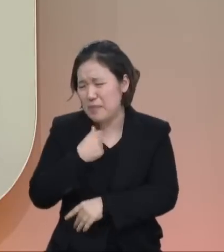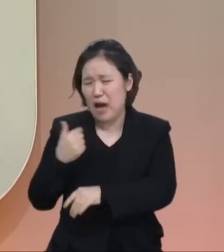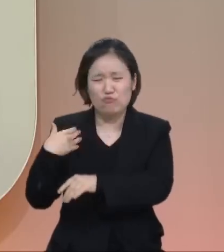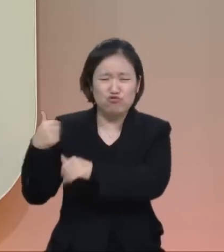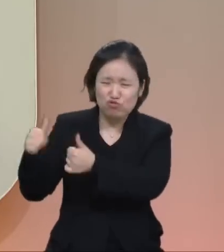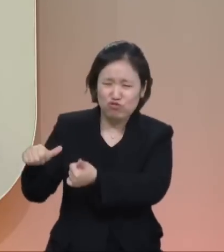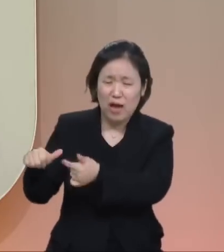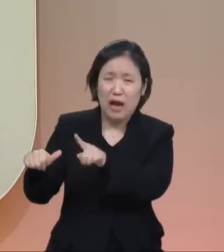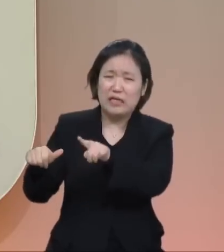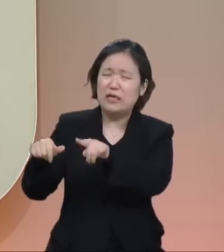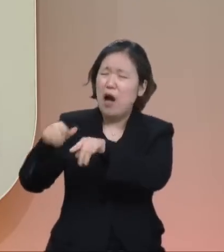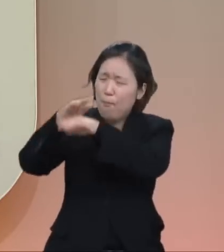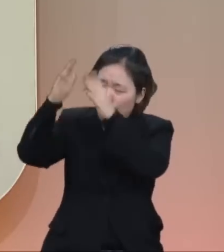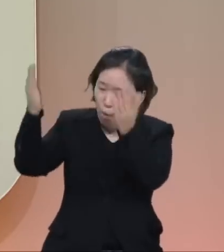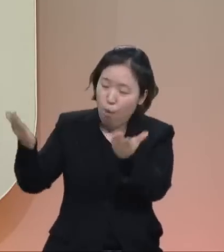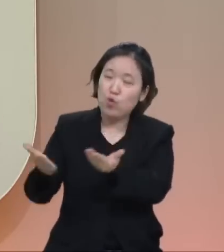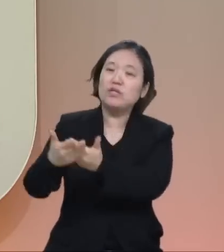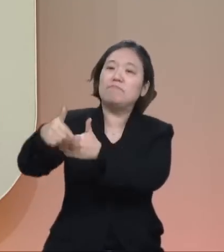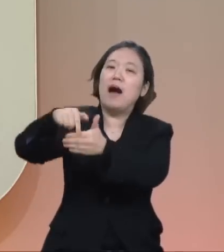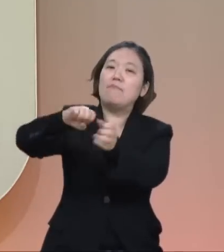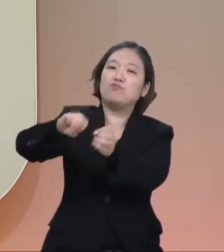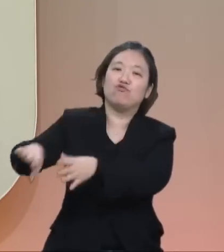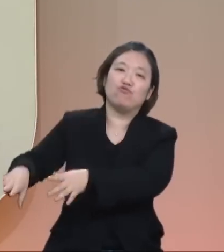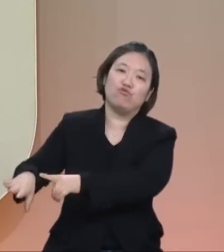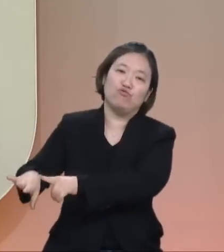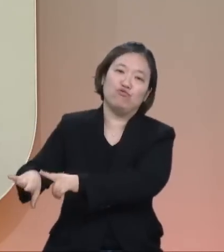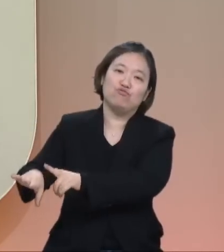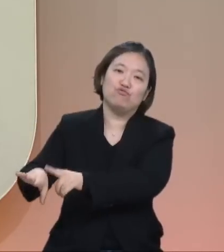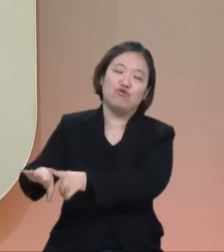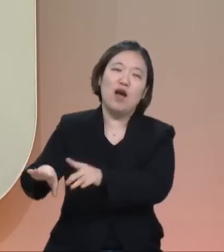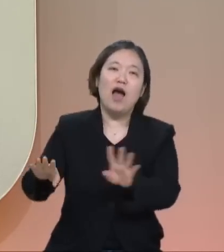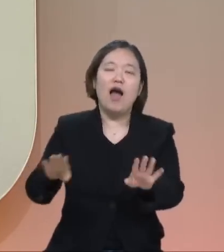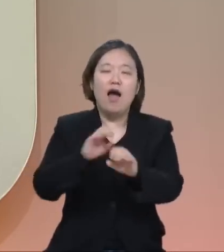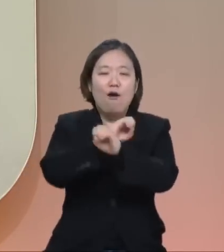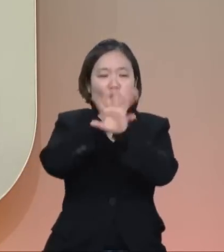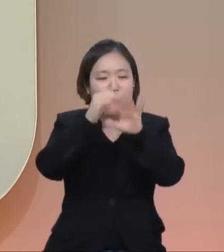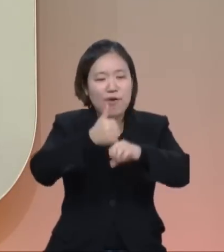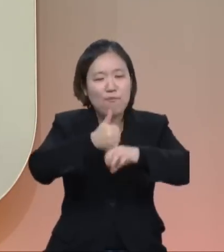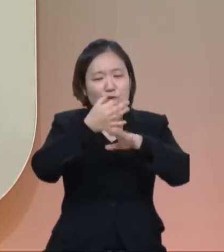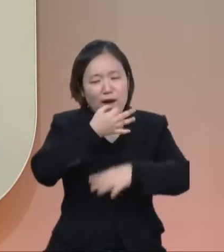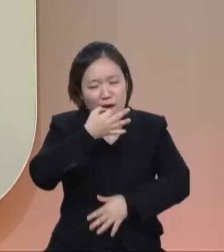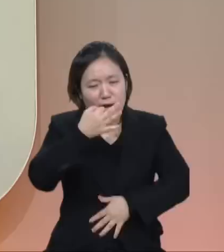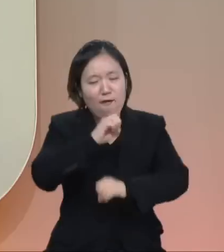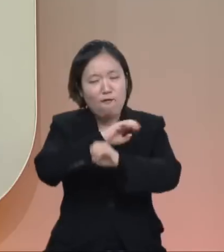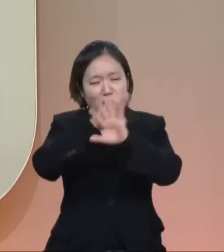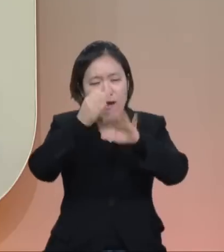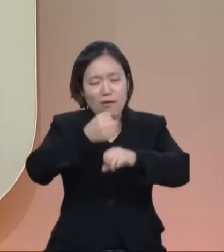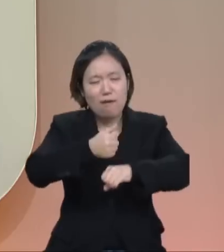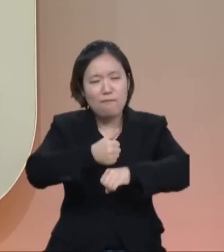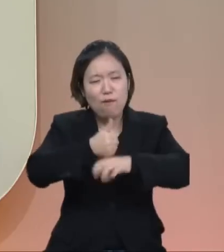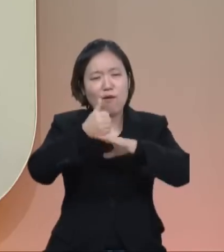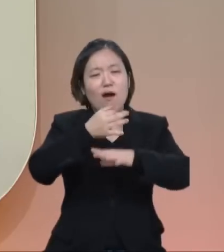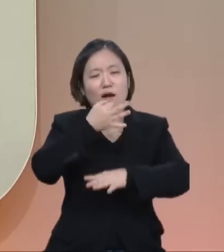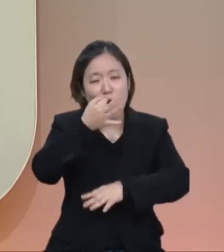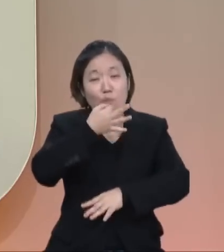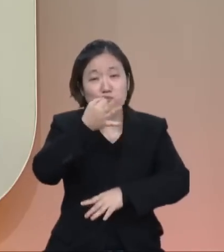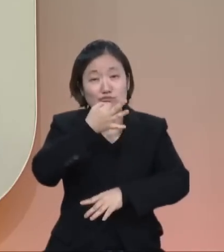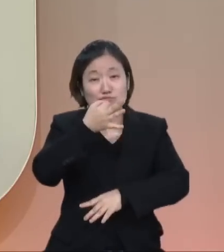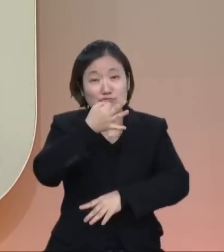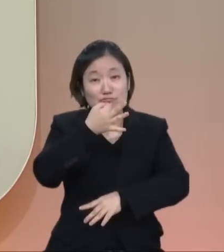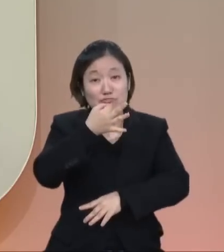오직 관세음보살 관세음보살 관세음보살 관세음보살 염불하고 있었는데